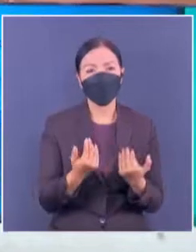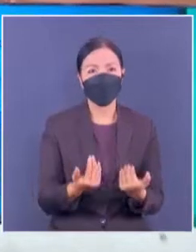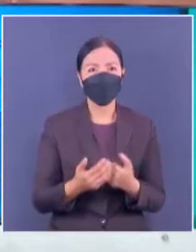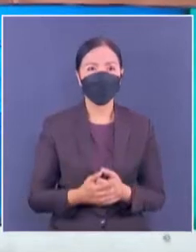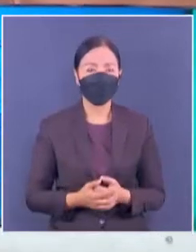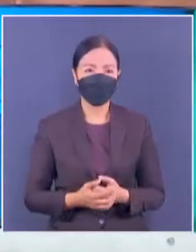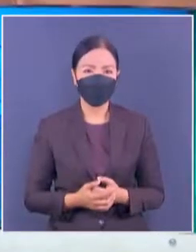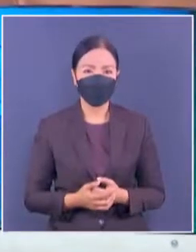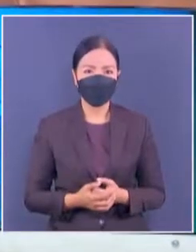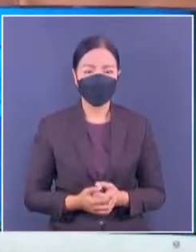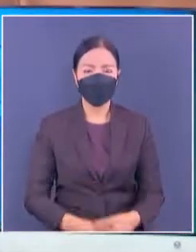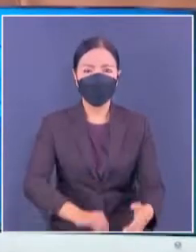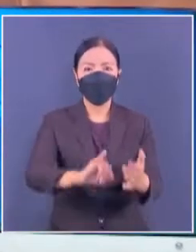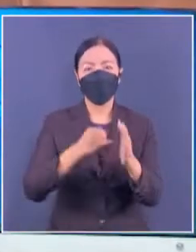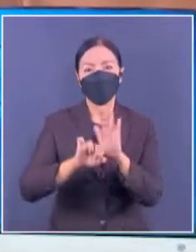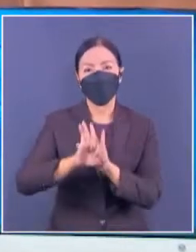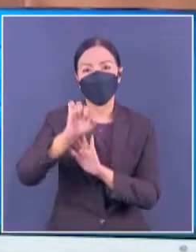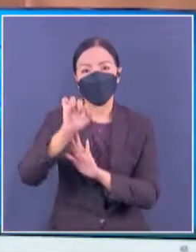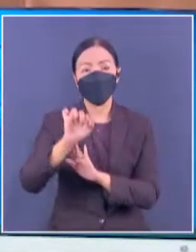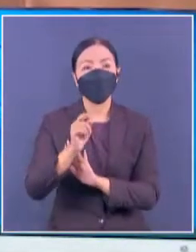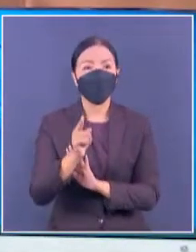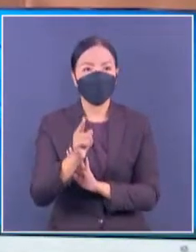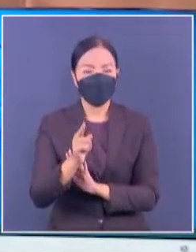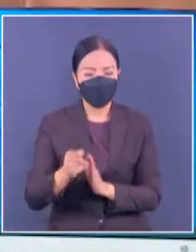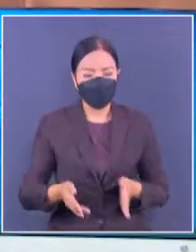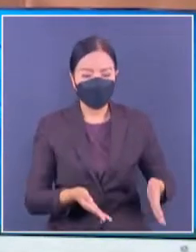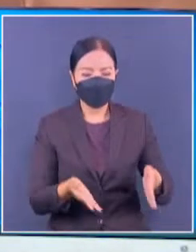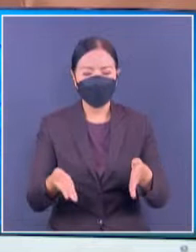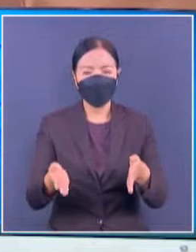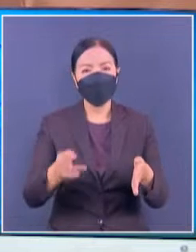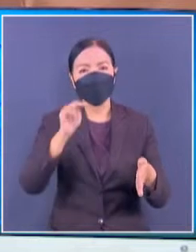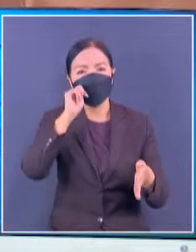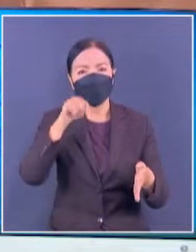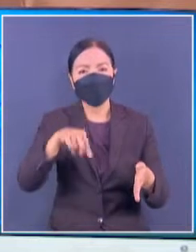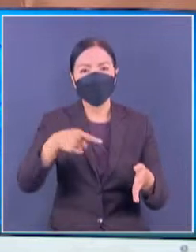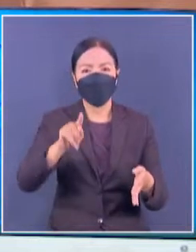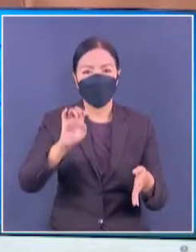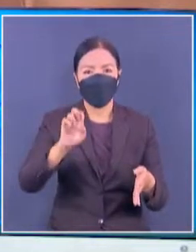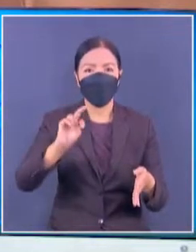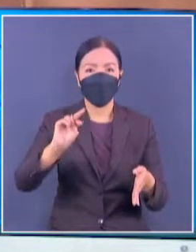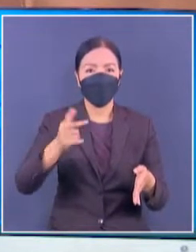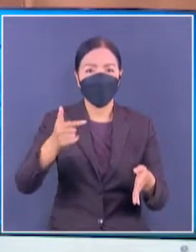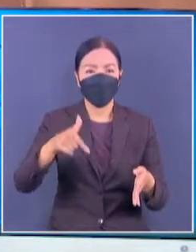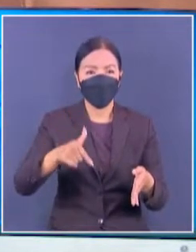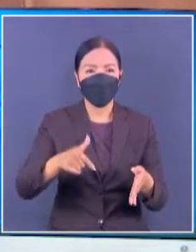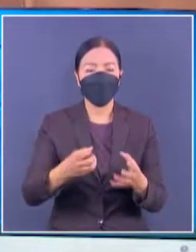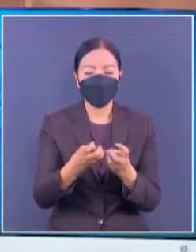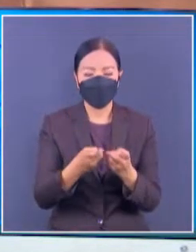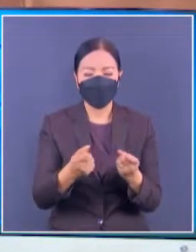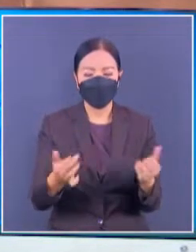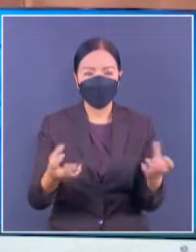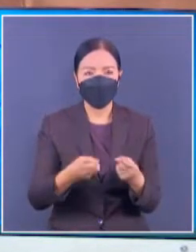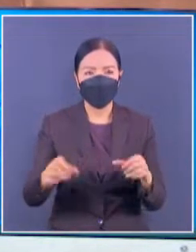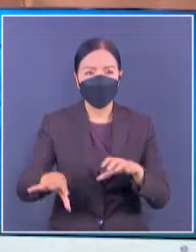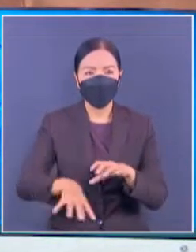ช่วงนี้กลับมาพาคุณผู้ชมไปที่จังหวัดเชียงใหม่ครับไปที่ริมแม่น้ำปิงที่นี่เนี่ยเขามีการดูดทรายเป็น